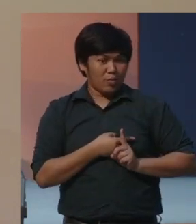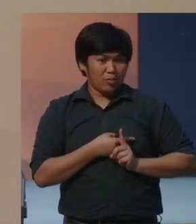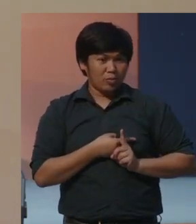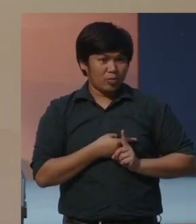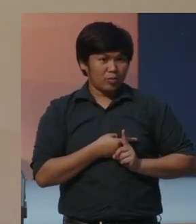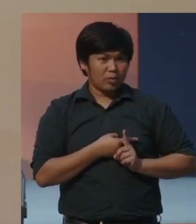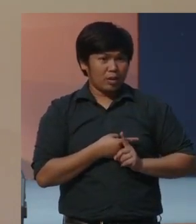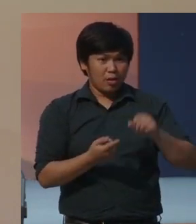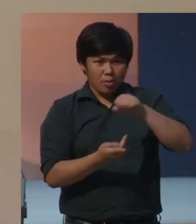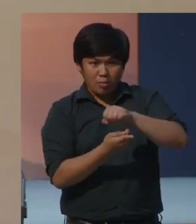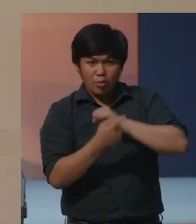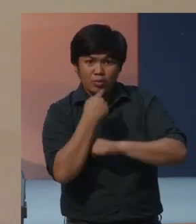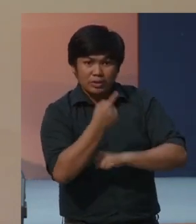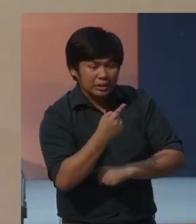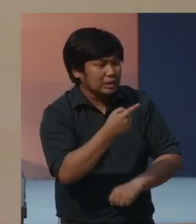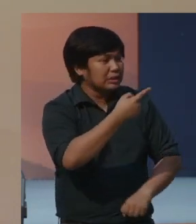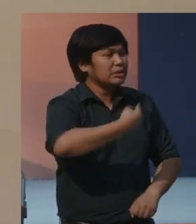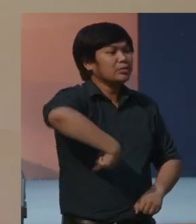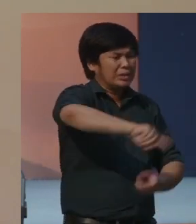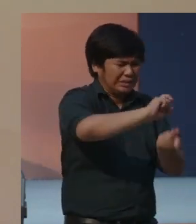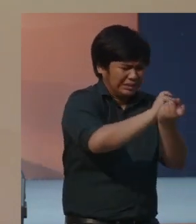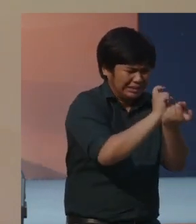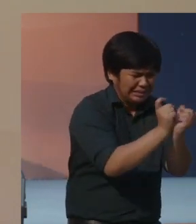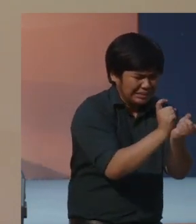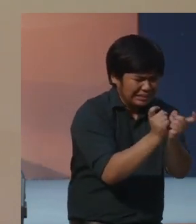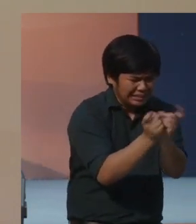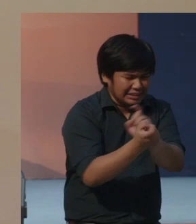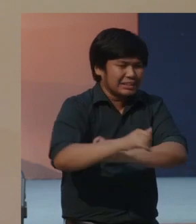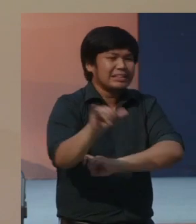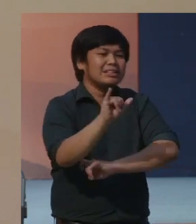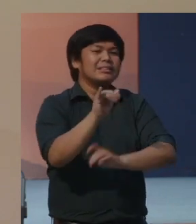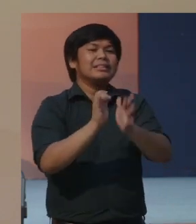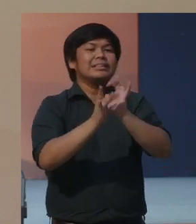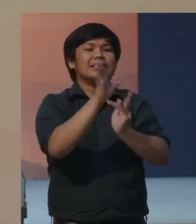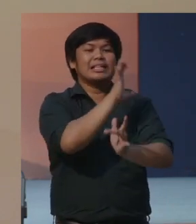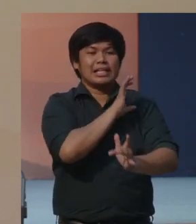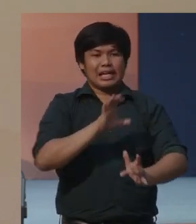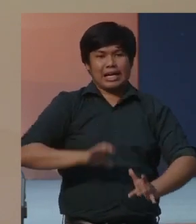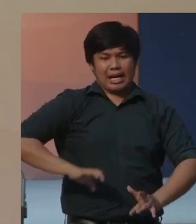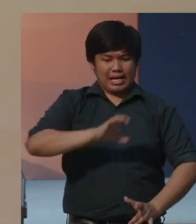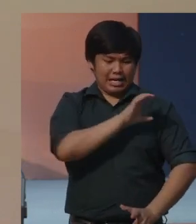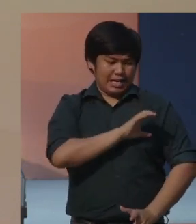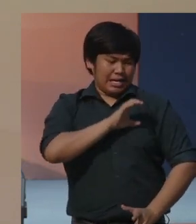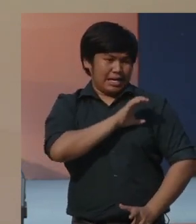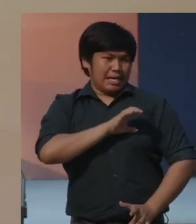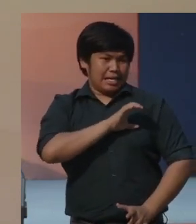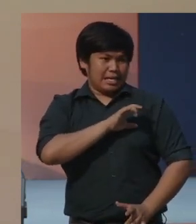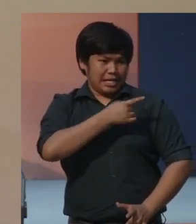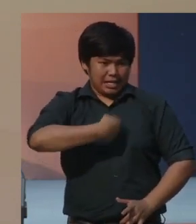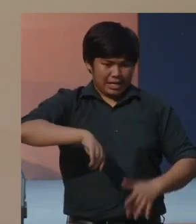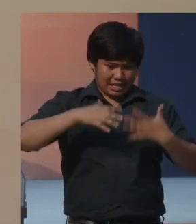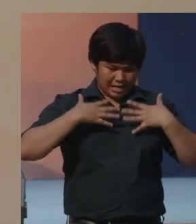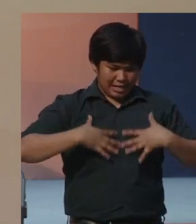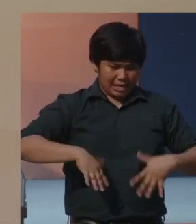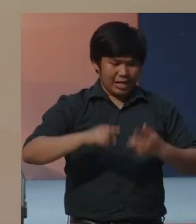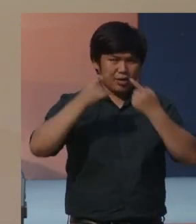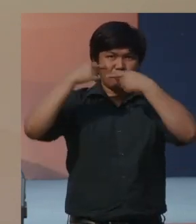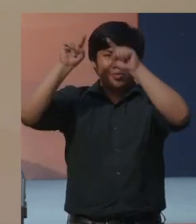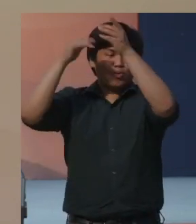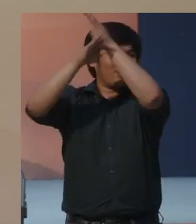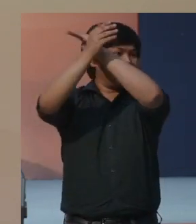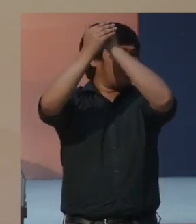28:29, tayo ay kinoconform niya na maging katulad ng kanyang anak, tayo ay mag-glorify, mapupunta sa langit.